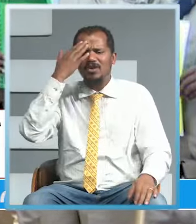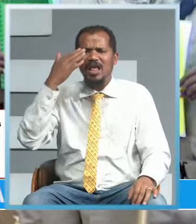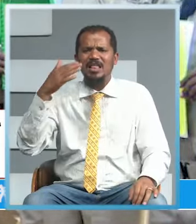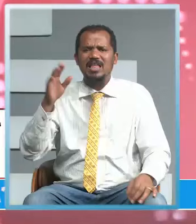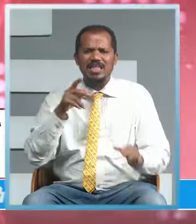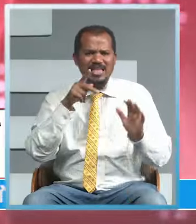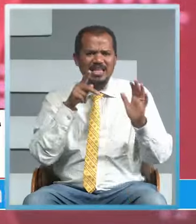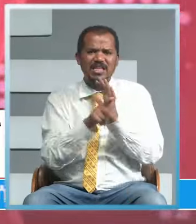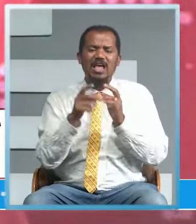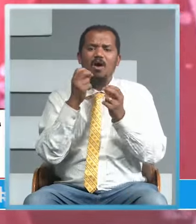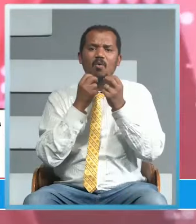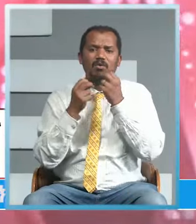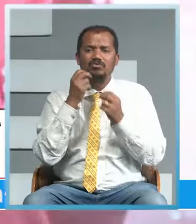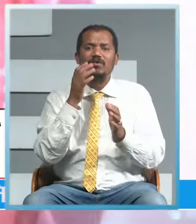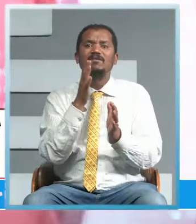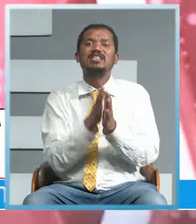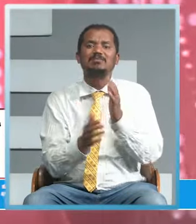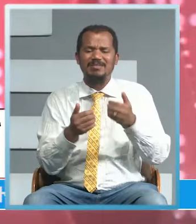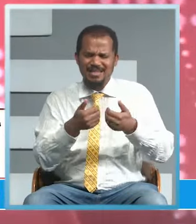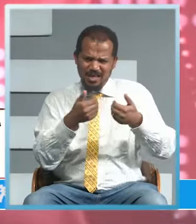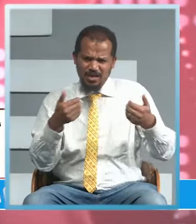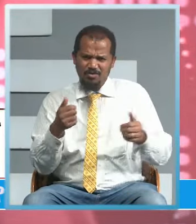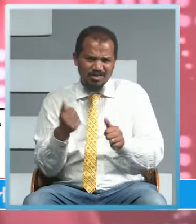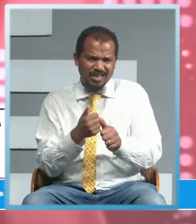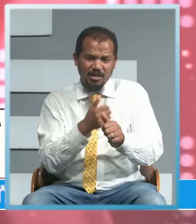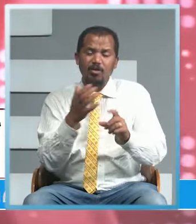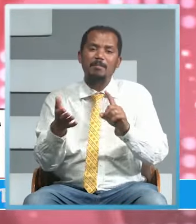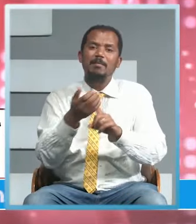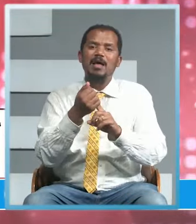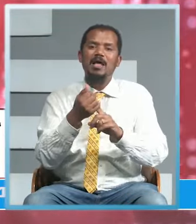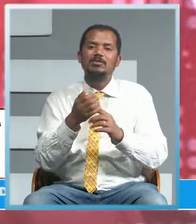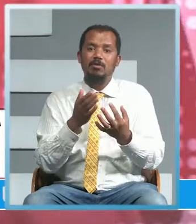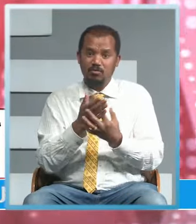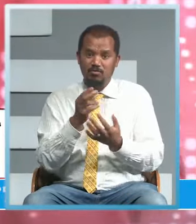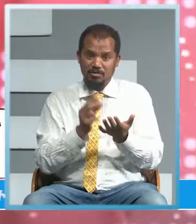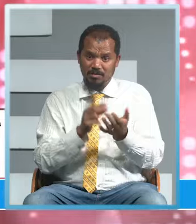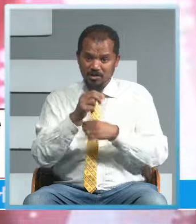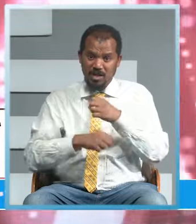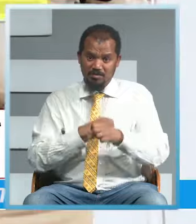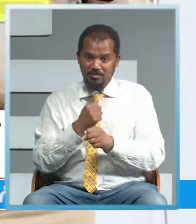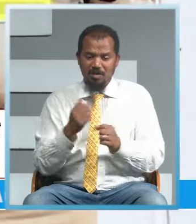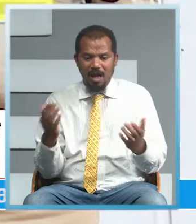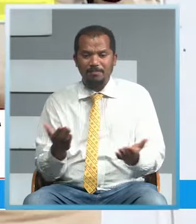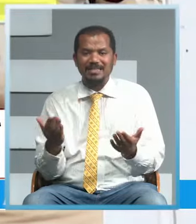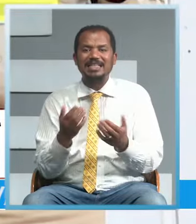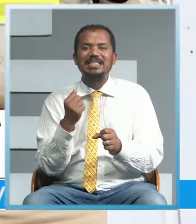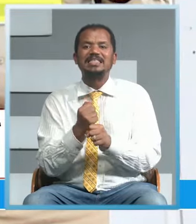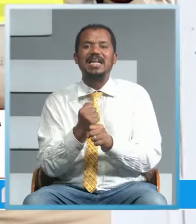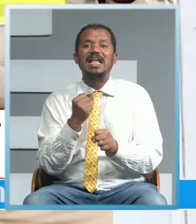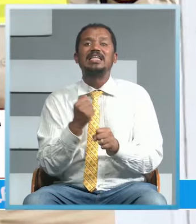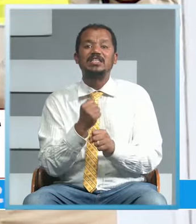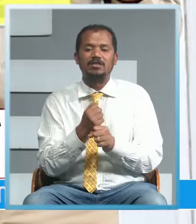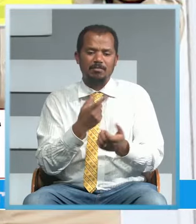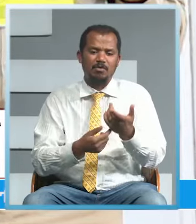ፈጻሚያቸው ያልታወቀ የግድያ ወንጀሎች ፈጻሚዎቹ ለይቶና ተከታትሎ በመያዝ በኩልም በበጀት ዓመቱ አበረታች